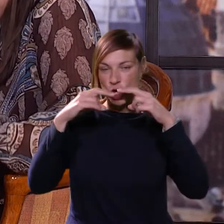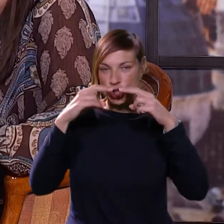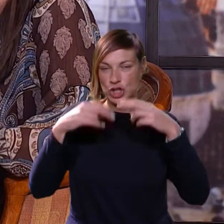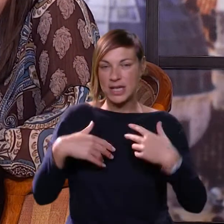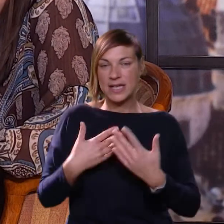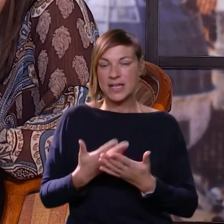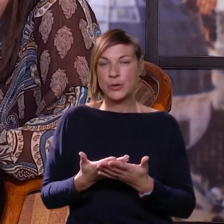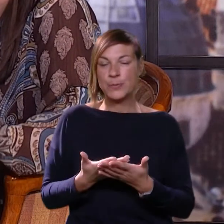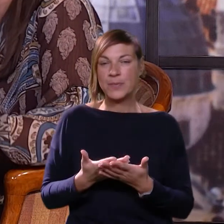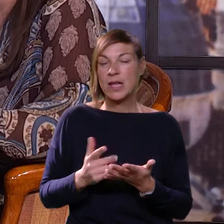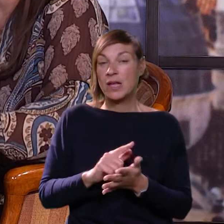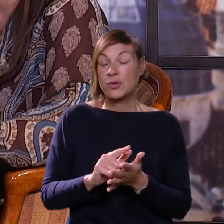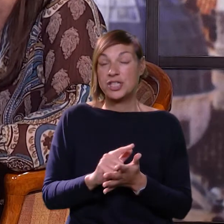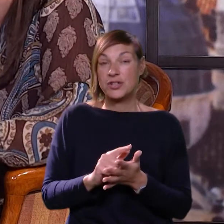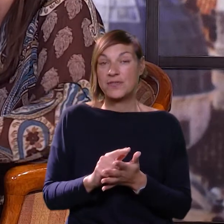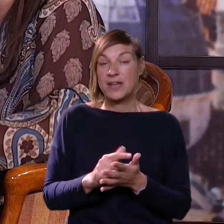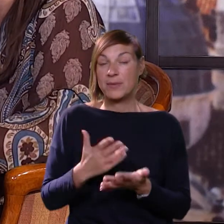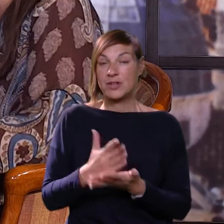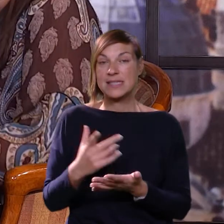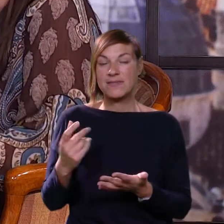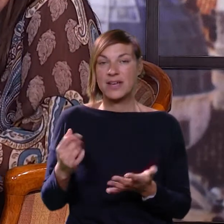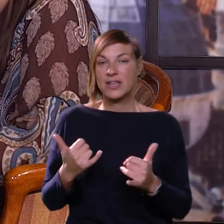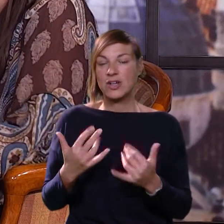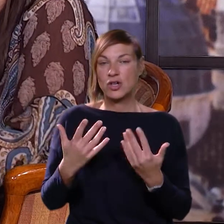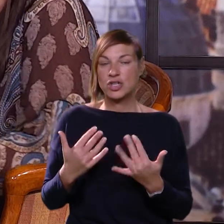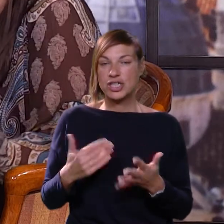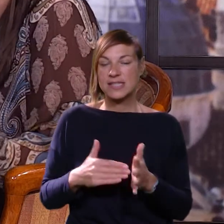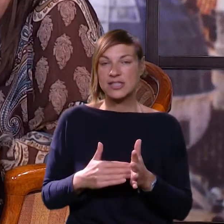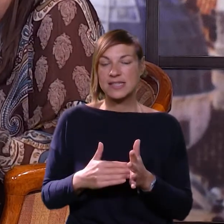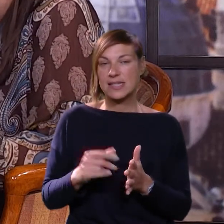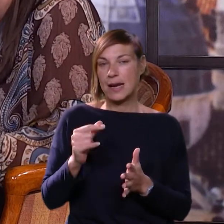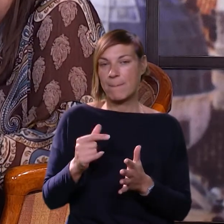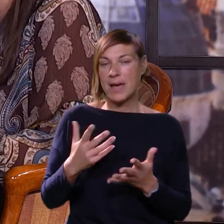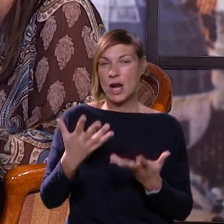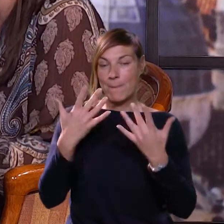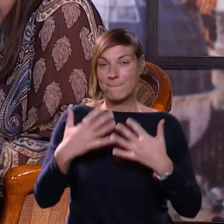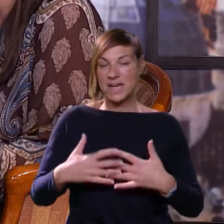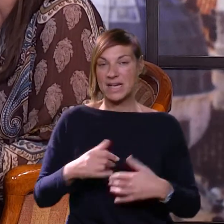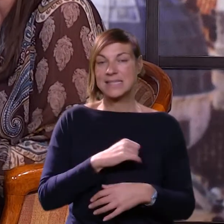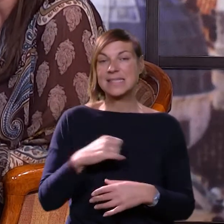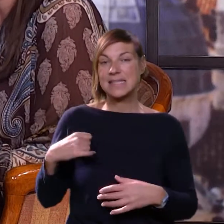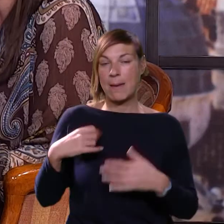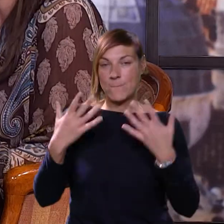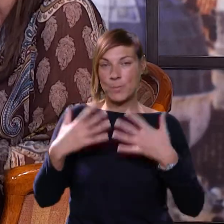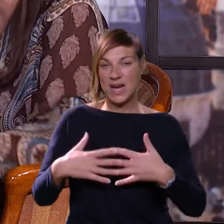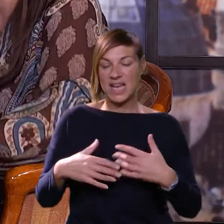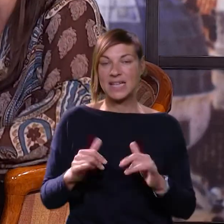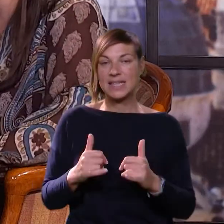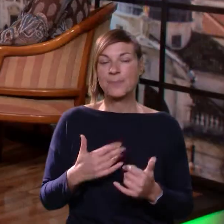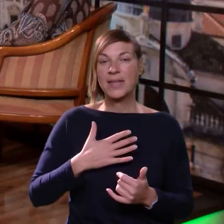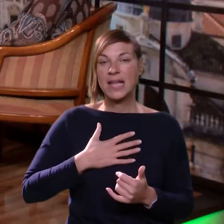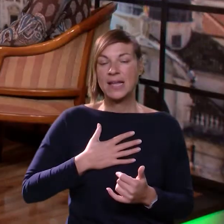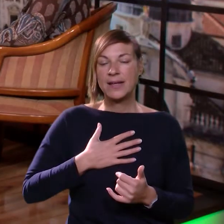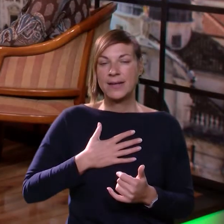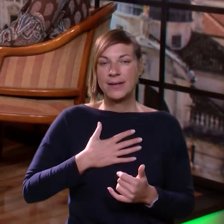sebe u određenim trenucima ili svakodnevno ili koliko često bi se trebali malo pregledati i vidjeti? Samo pregled. Samo pregled,